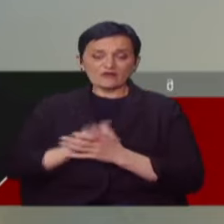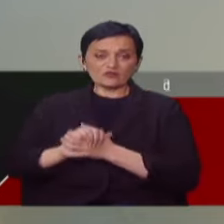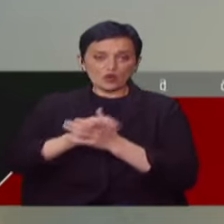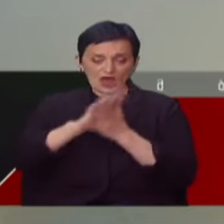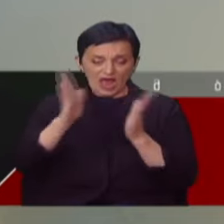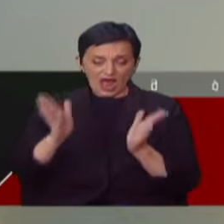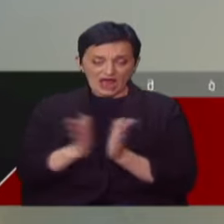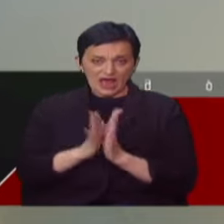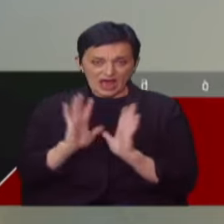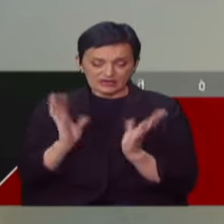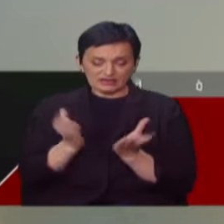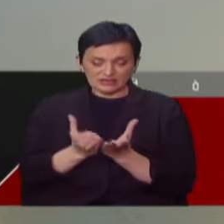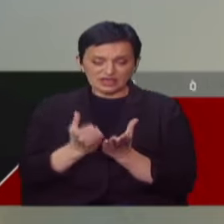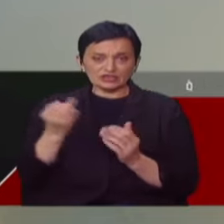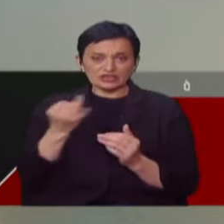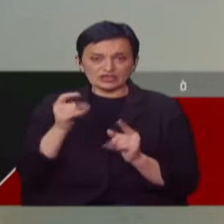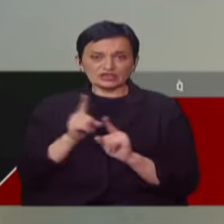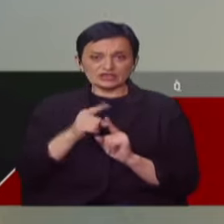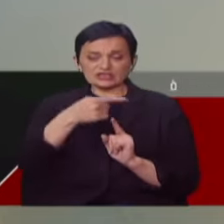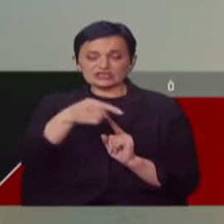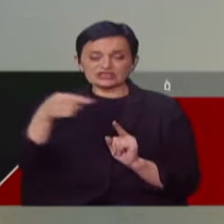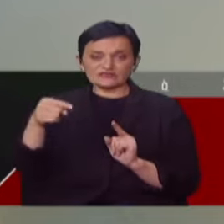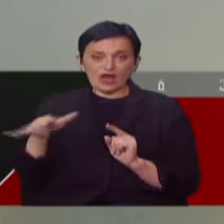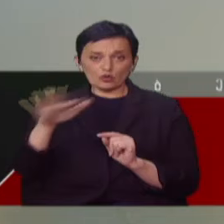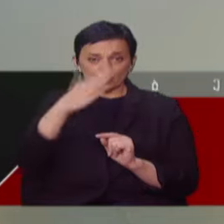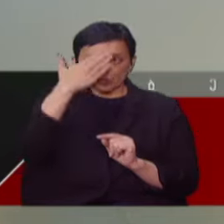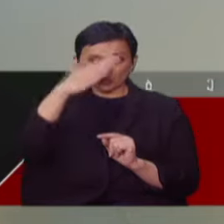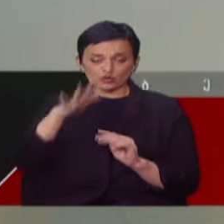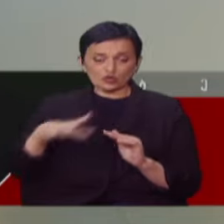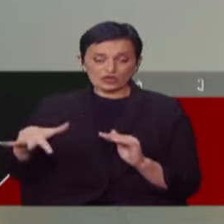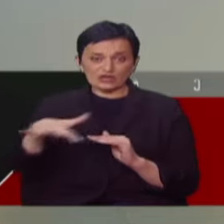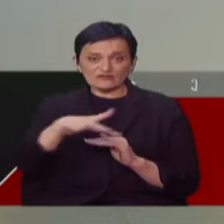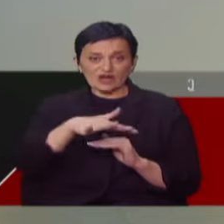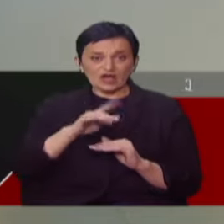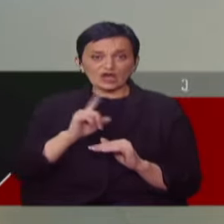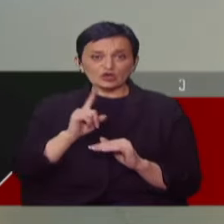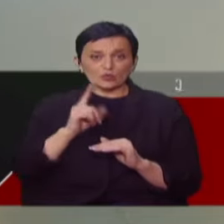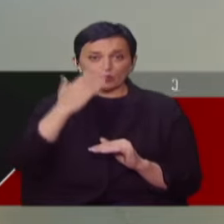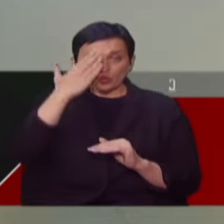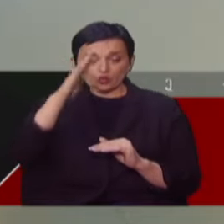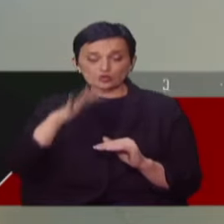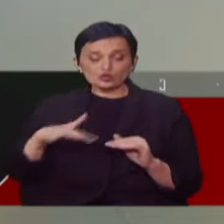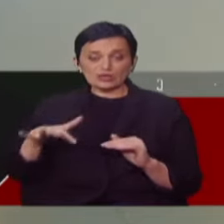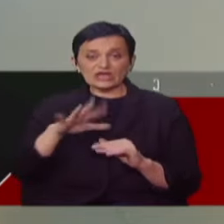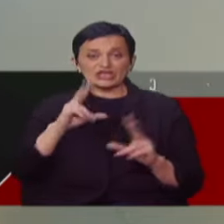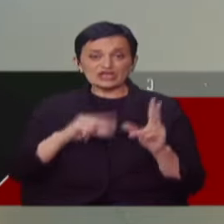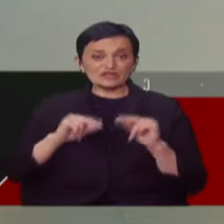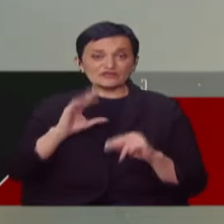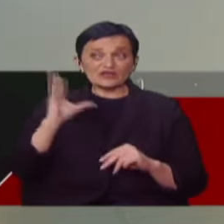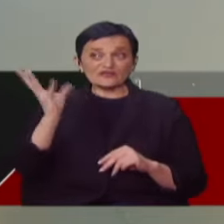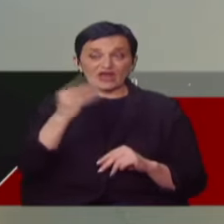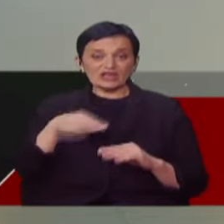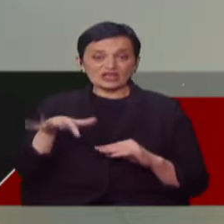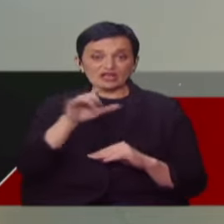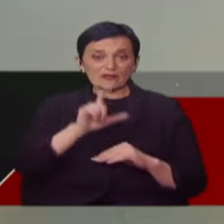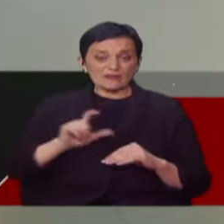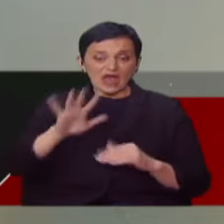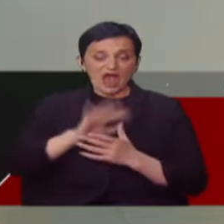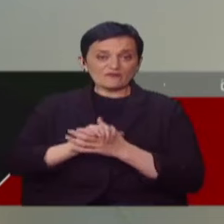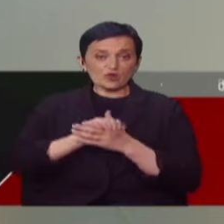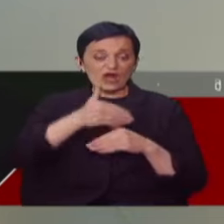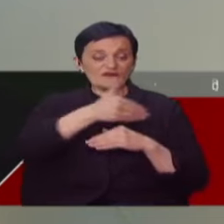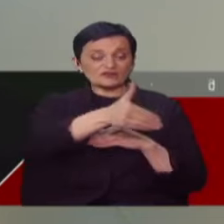ერთიანი ინტერესი მათ შორის სხვა ქვეყნებისგან, უცხოური ქვეყნებისგან. ამ შემთხვევაში უცხოურ ქვეყნებად ითვლება ყველა ეს ქვეყანა, რომელიც ევროკავშირის